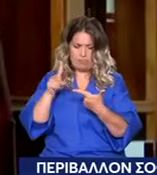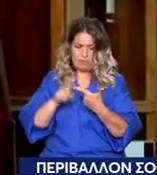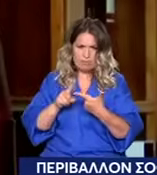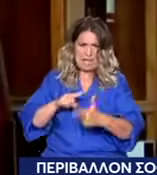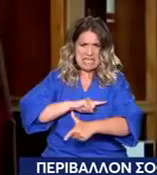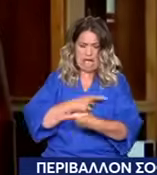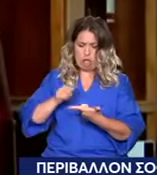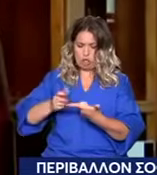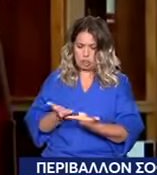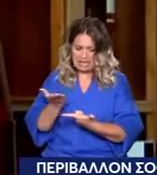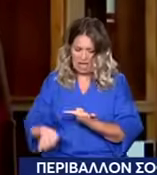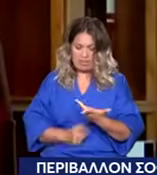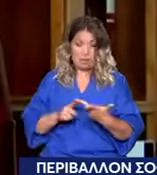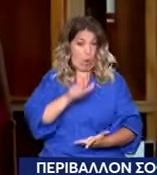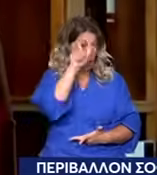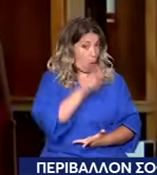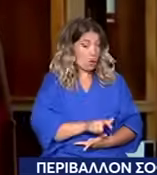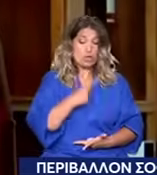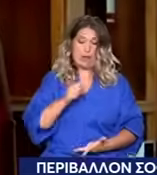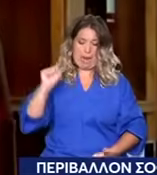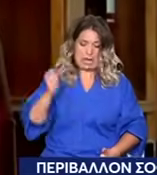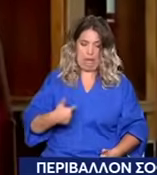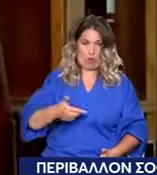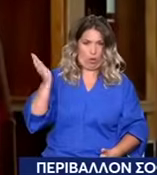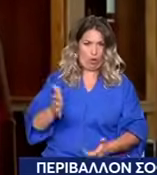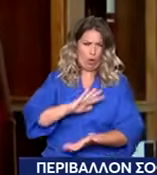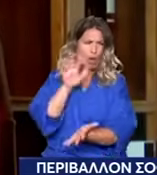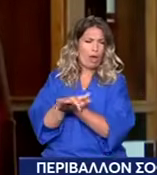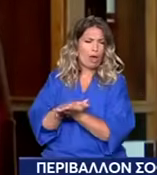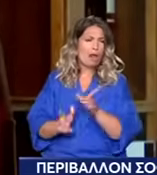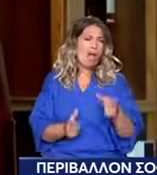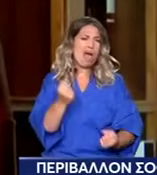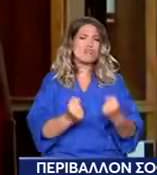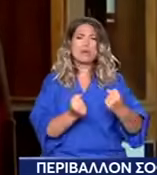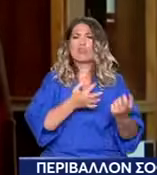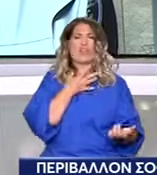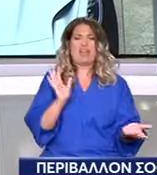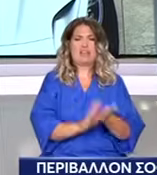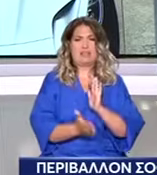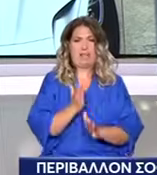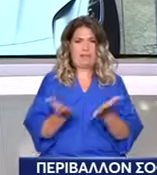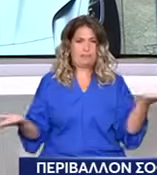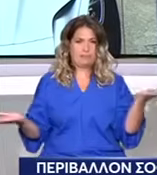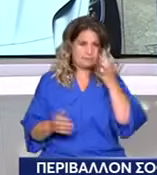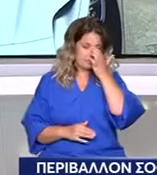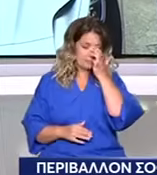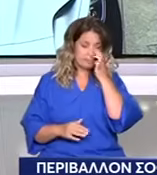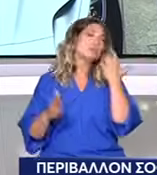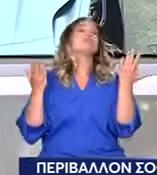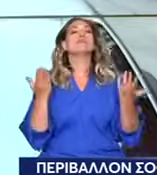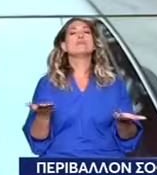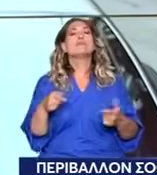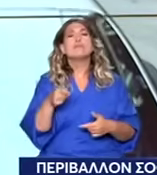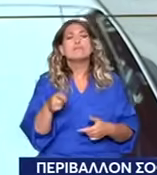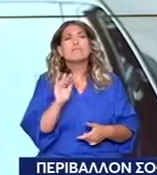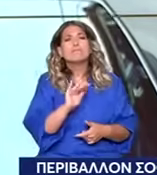ερώτημά μου είναι το εξής. Εδώ μιλούμε για ένα κακούργημα. Ναι. Ο τόπος που έχει συντελεστεί αυτό το κακούργημα, ναι, γιατί δεν ερευνήθηκε από την... Γιατί